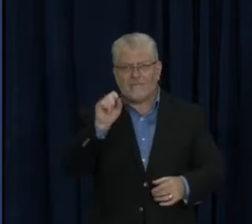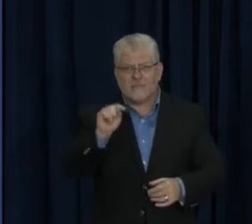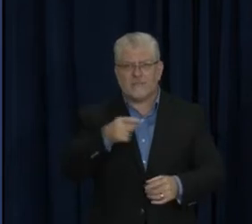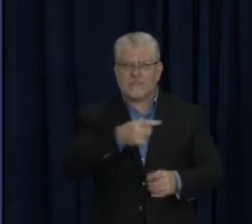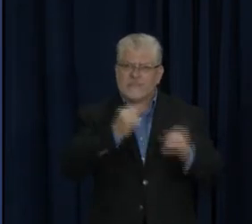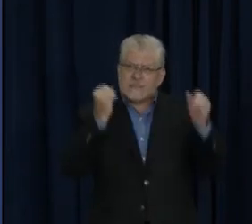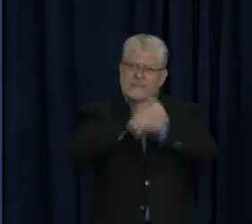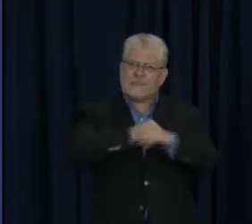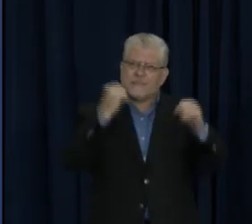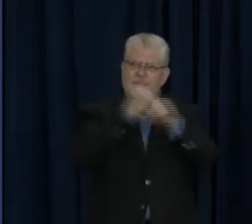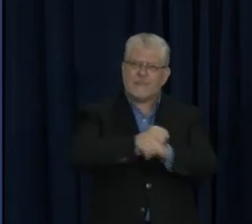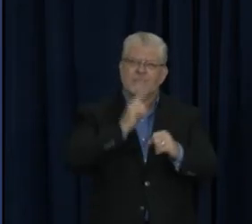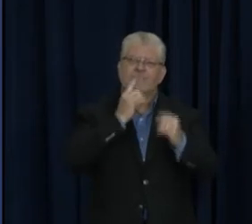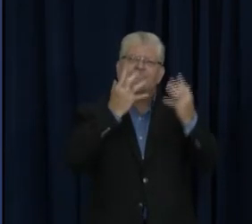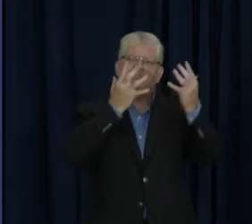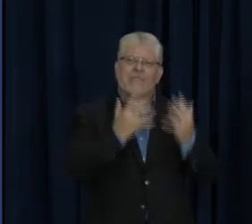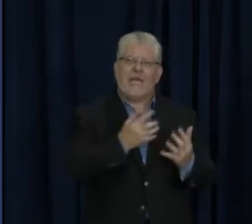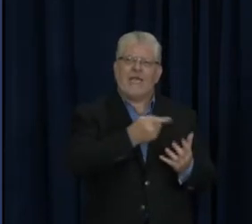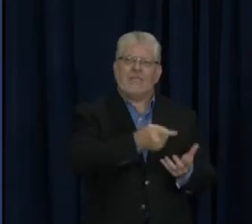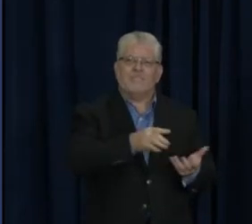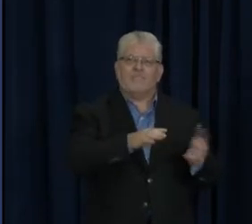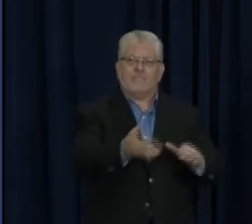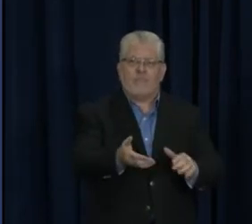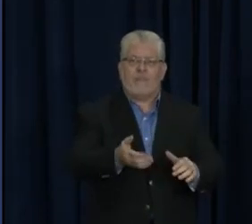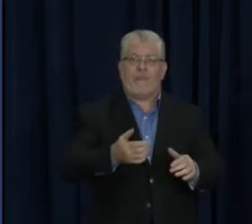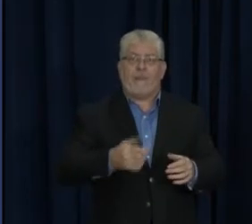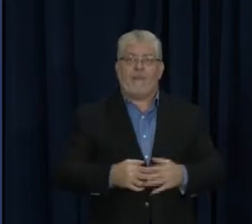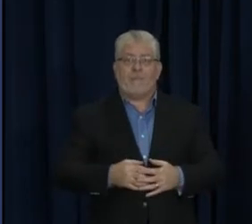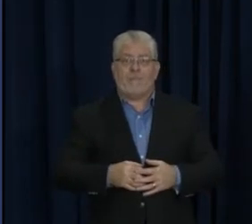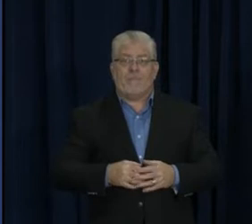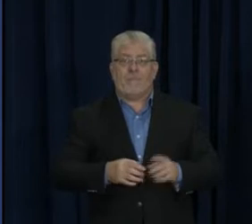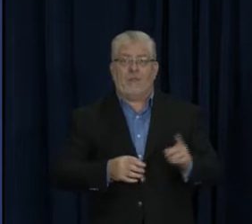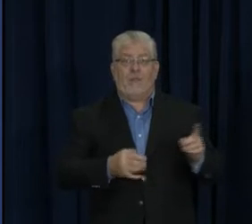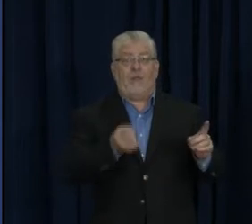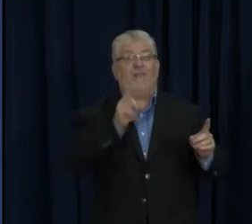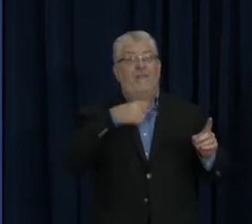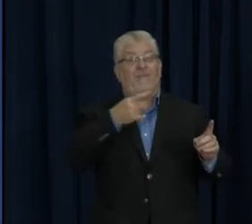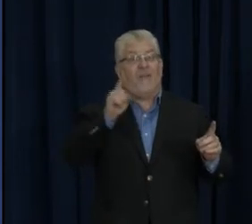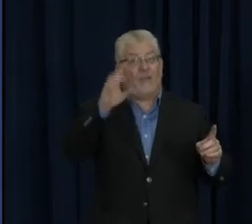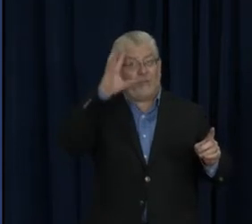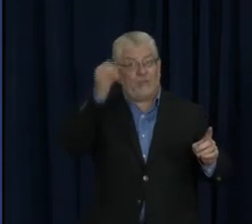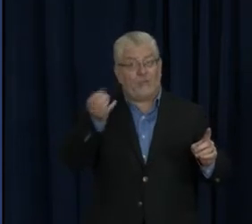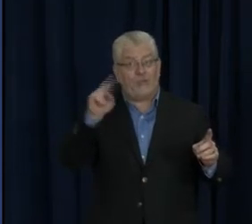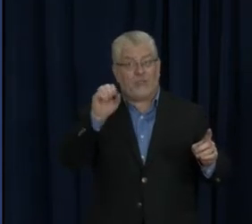شيء نعتز به، وهناك حقوق مدنية أخرى متوازية